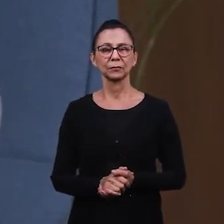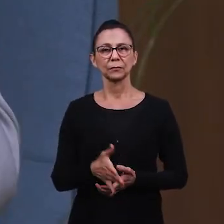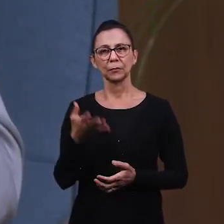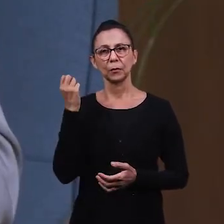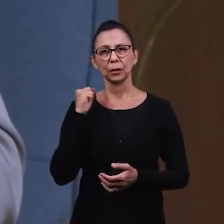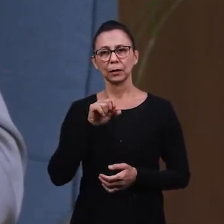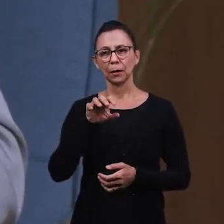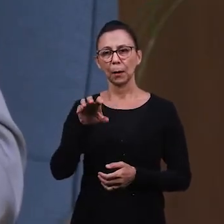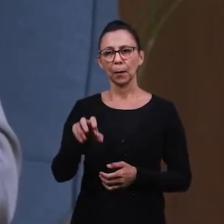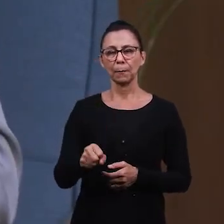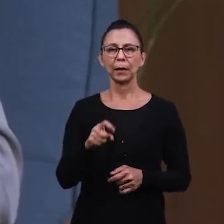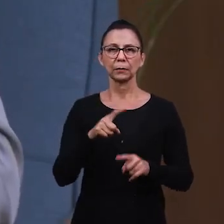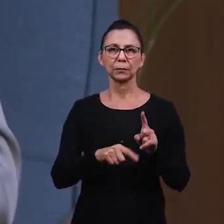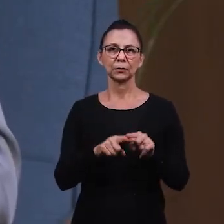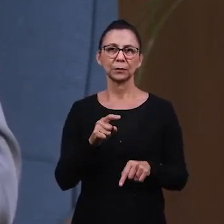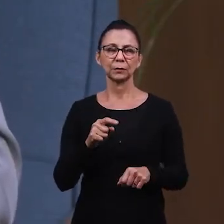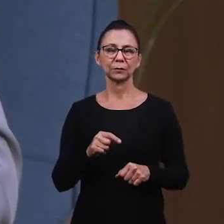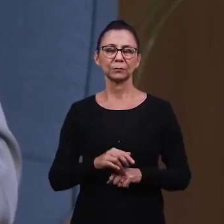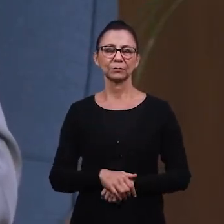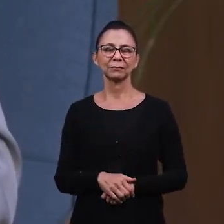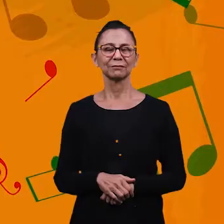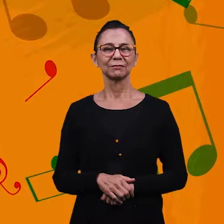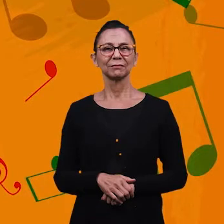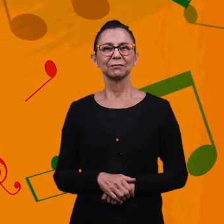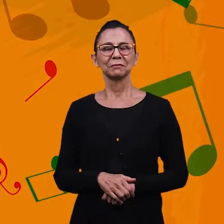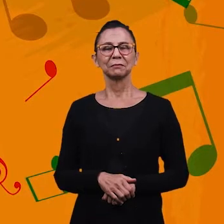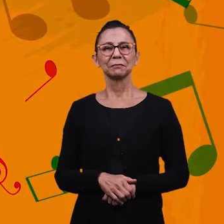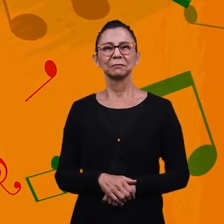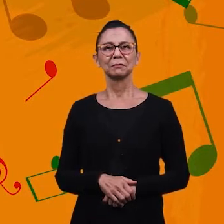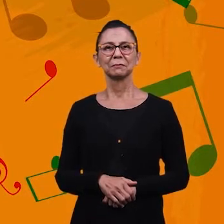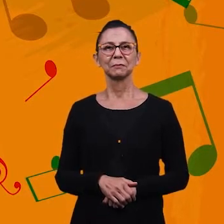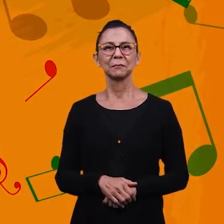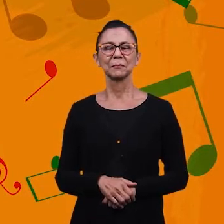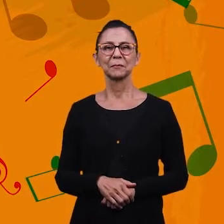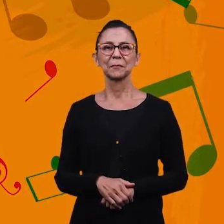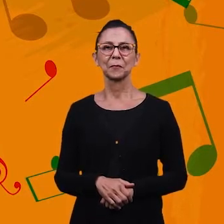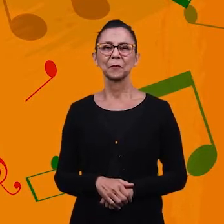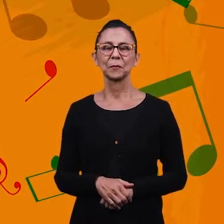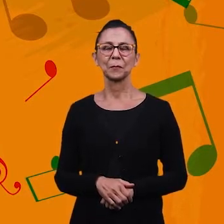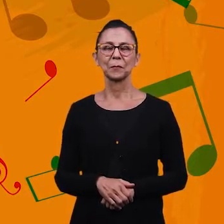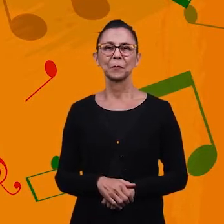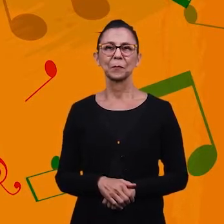savez déjà, prenez votre instrument et nous allons apprendre.